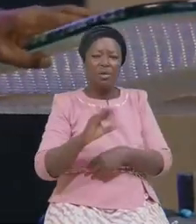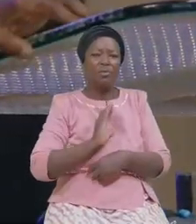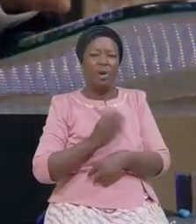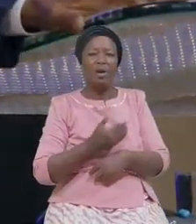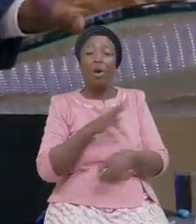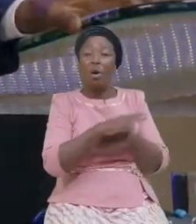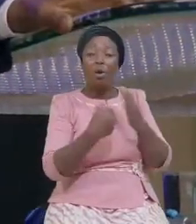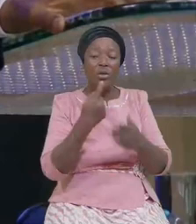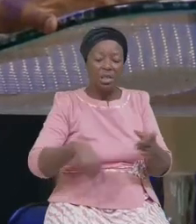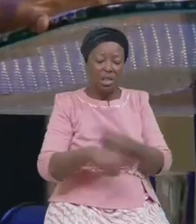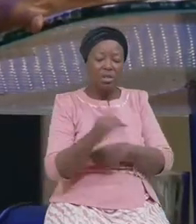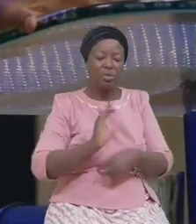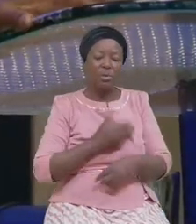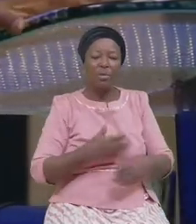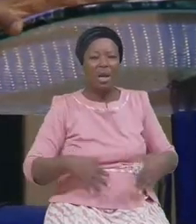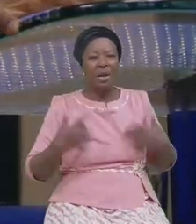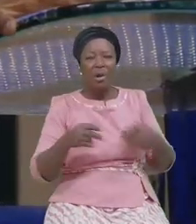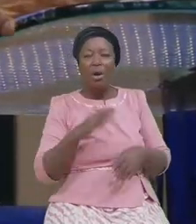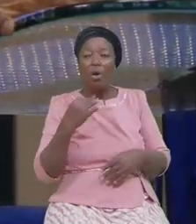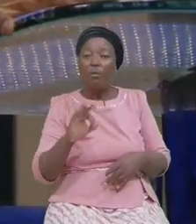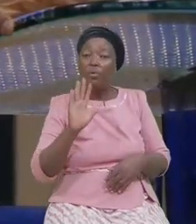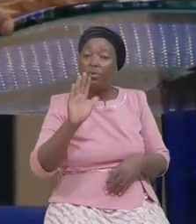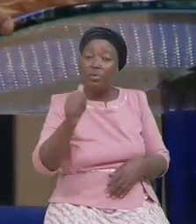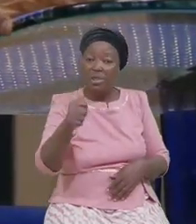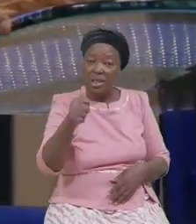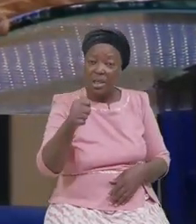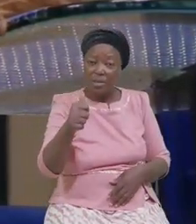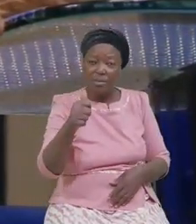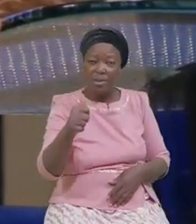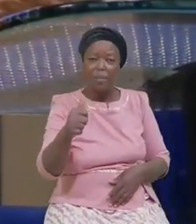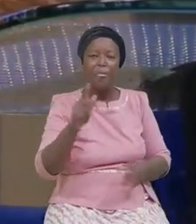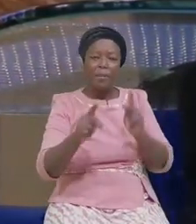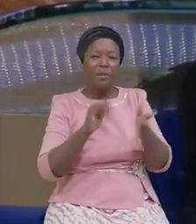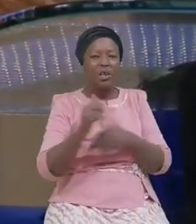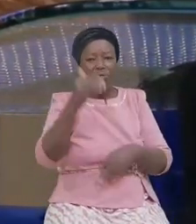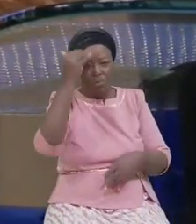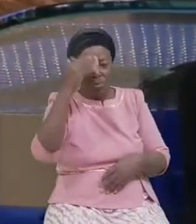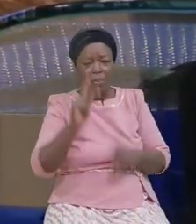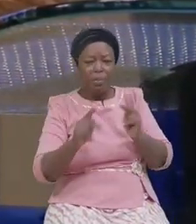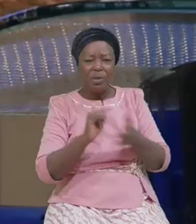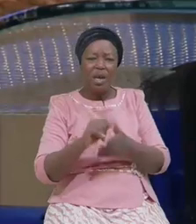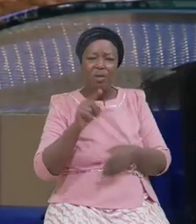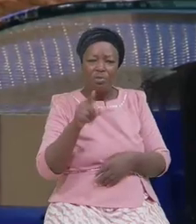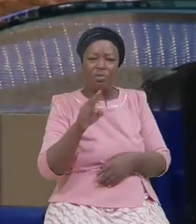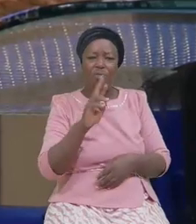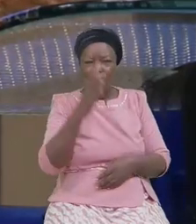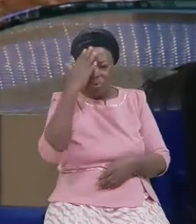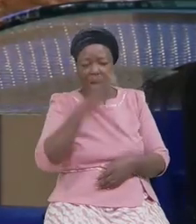allant contre toutes ces paroles pour vous-même. Des gens que vous connaissez, des gens qui sont proches de